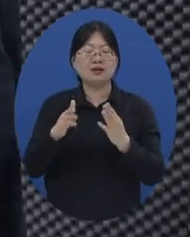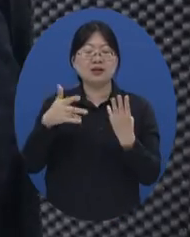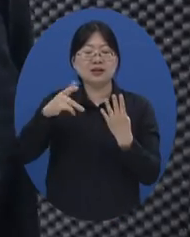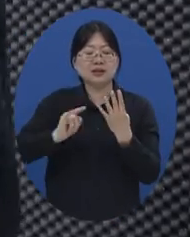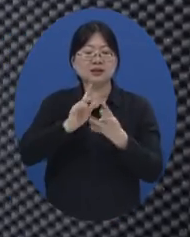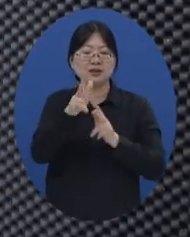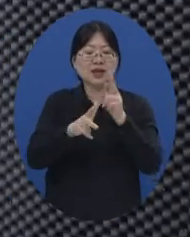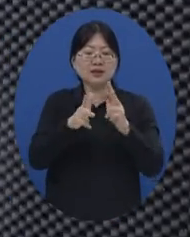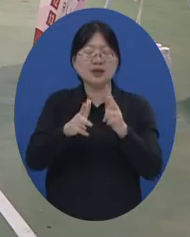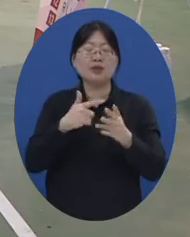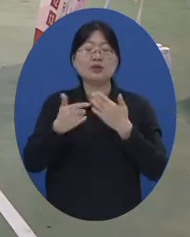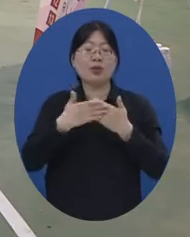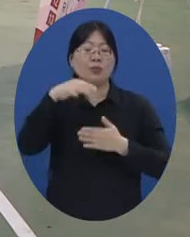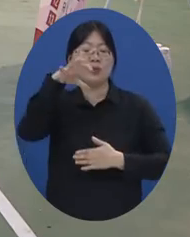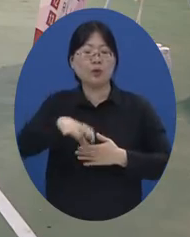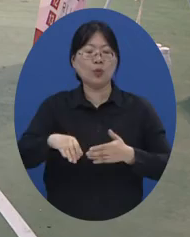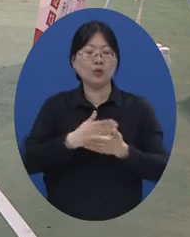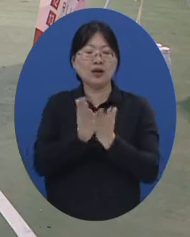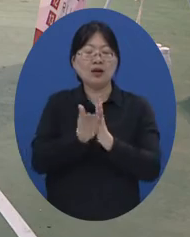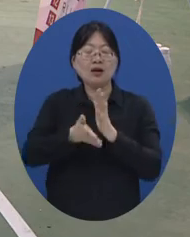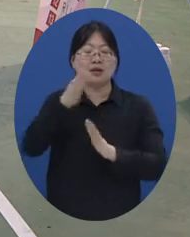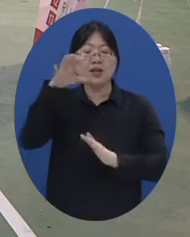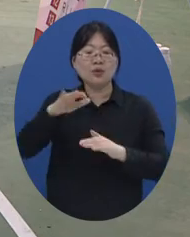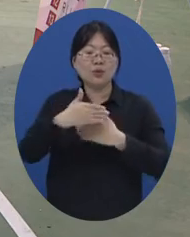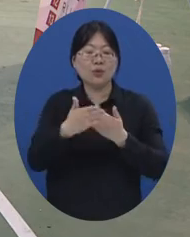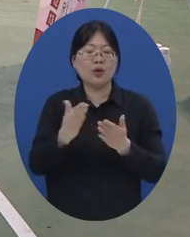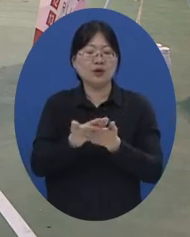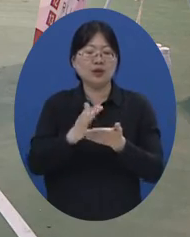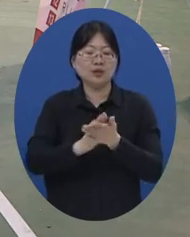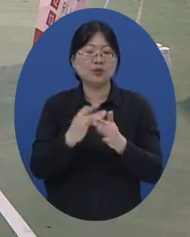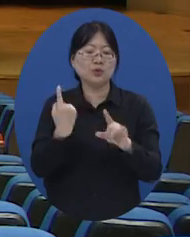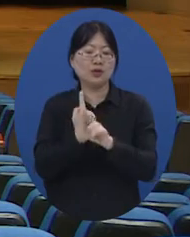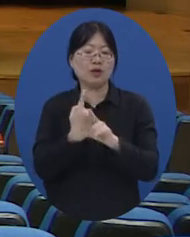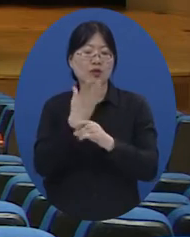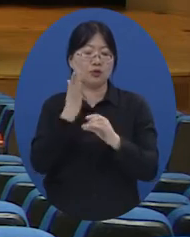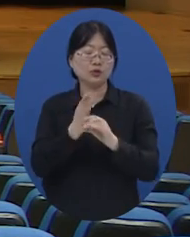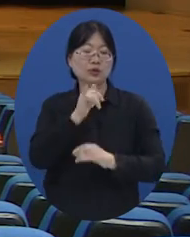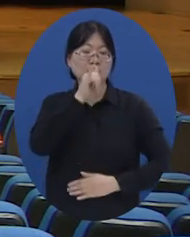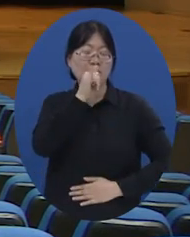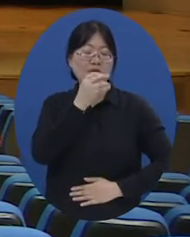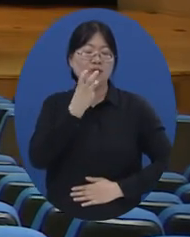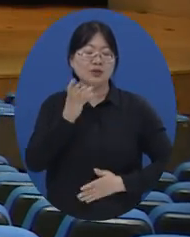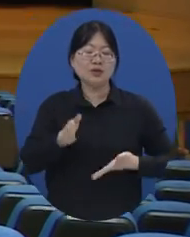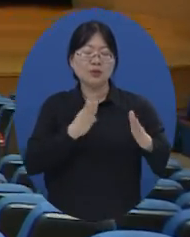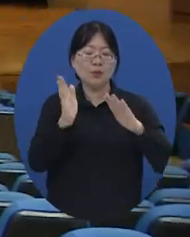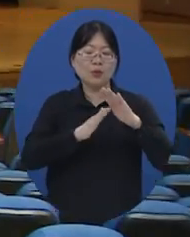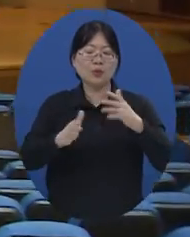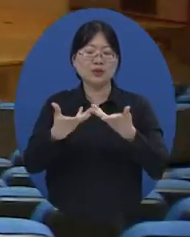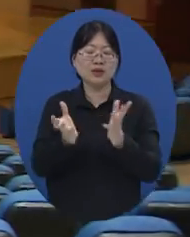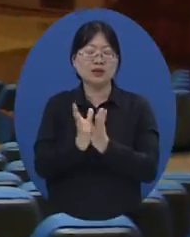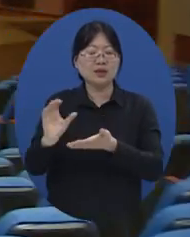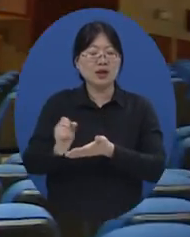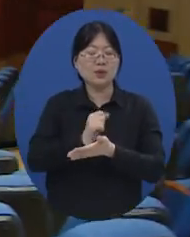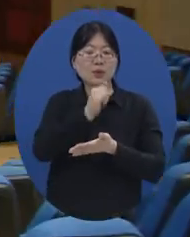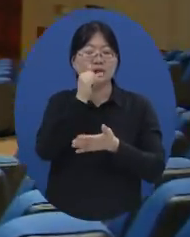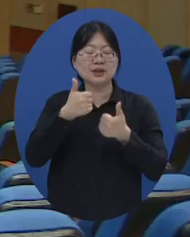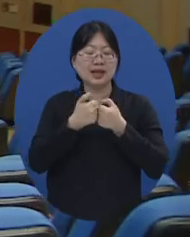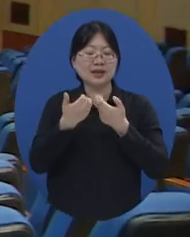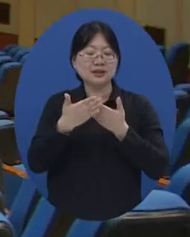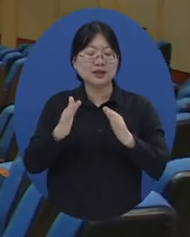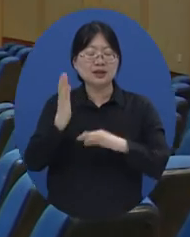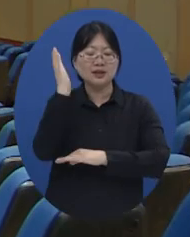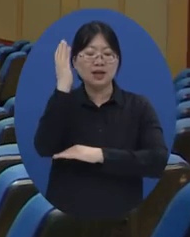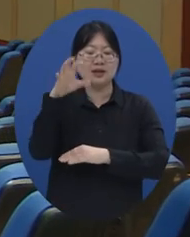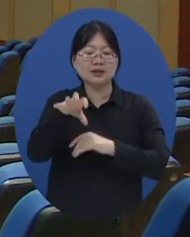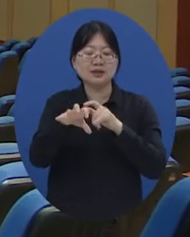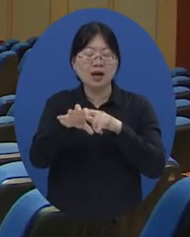체험전 등 다양한 시설로 공간 개조 작업을 계획하고 있습니다 또 경기도와 공공기관이 보유한 회의실이 나 강당